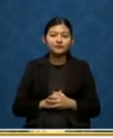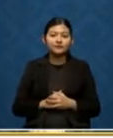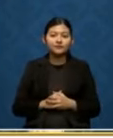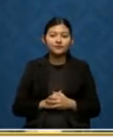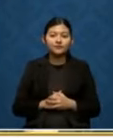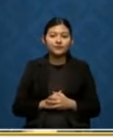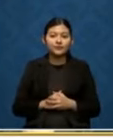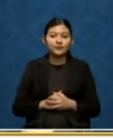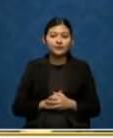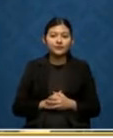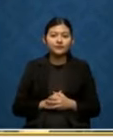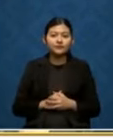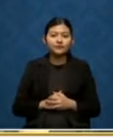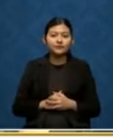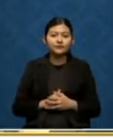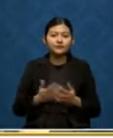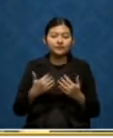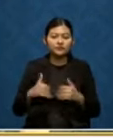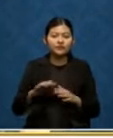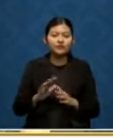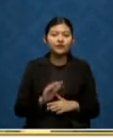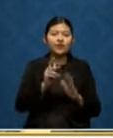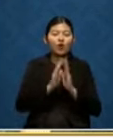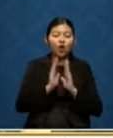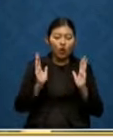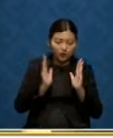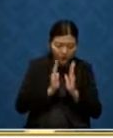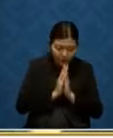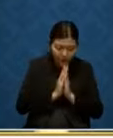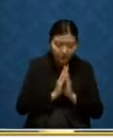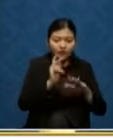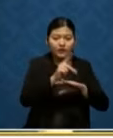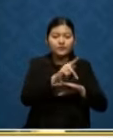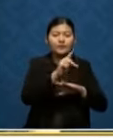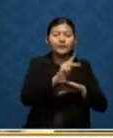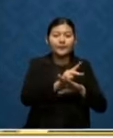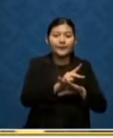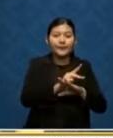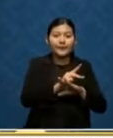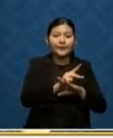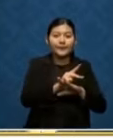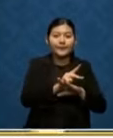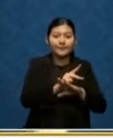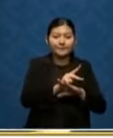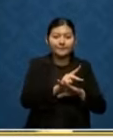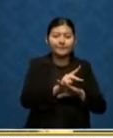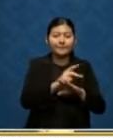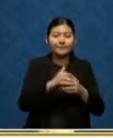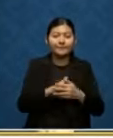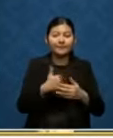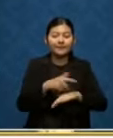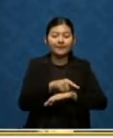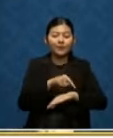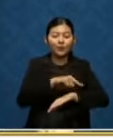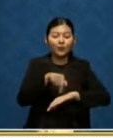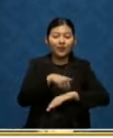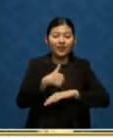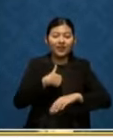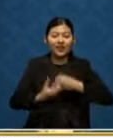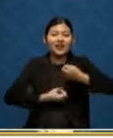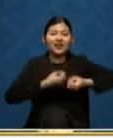อ่าท่านประธานนะครับขอบคุณที่ท่านประธานได้กรุณาให้เวลาผมเนื่องจากว่า